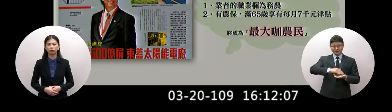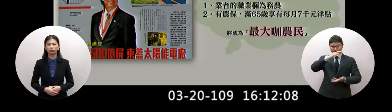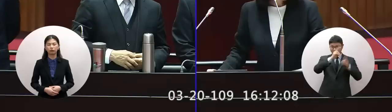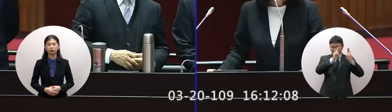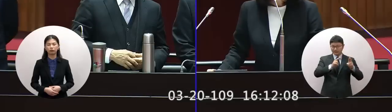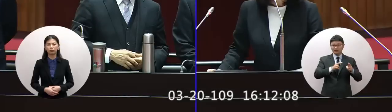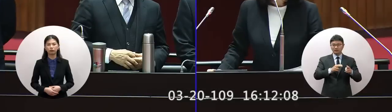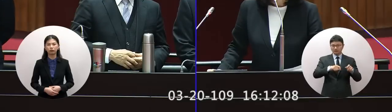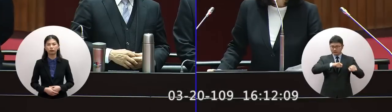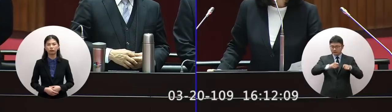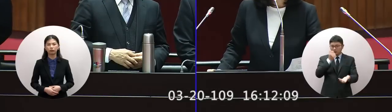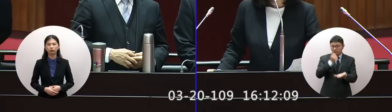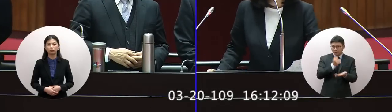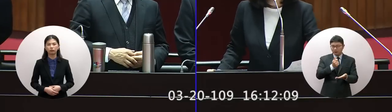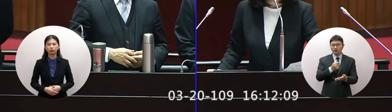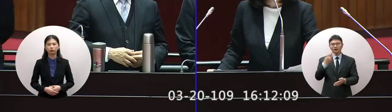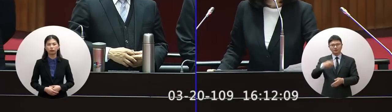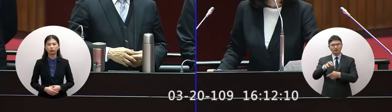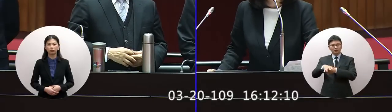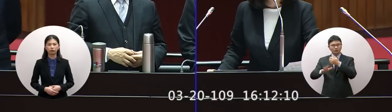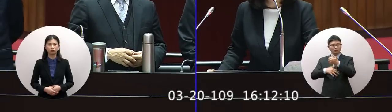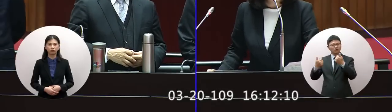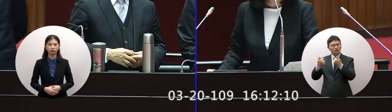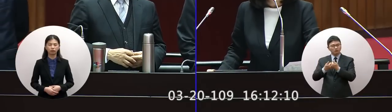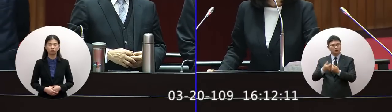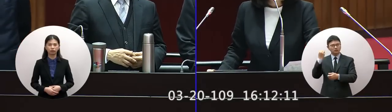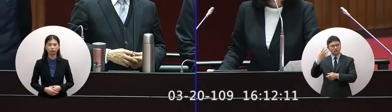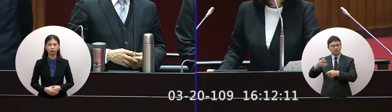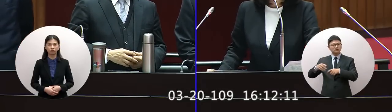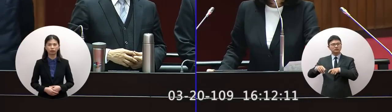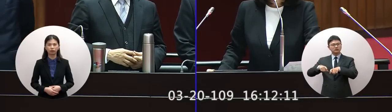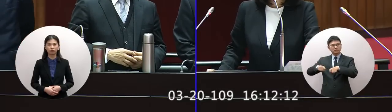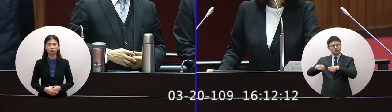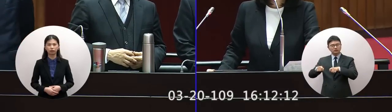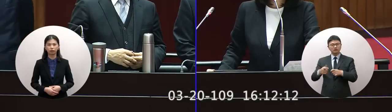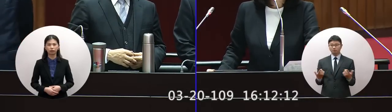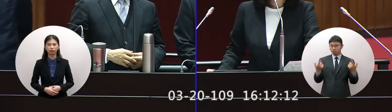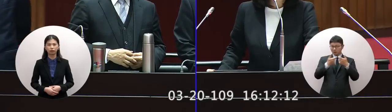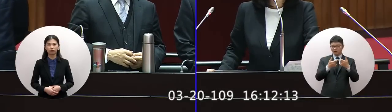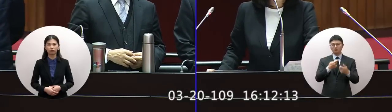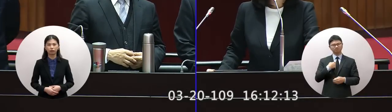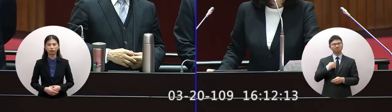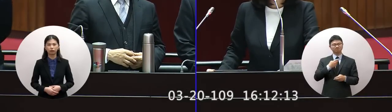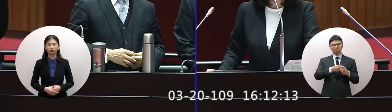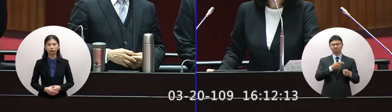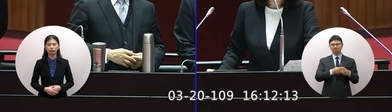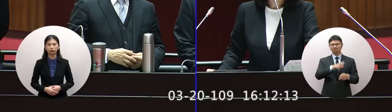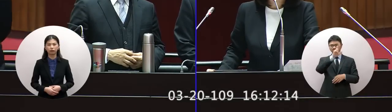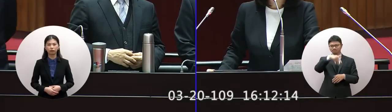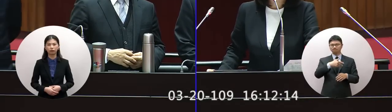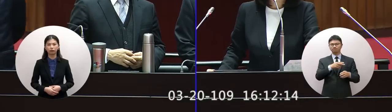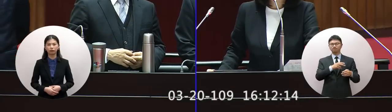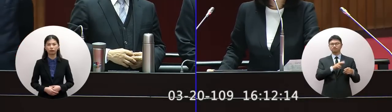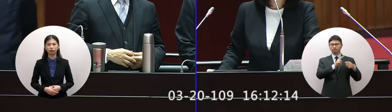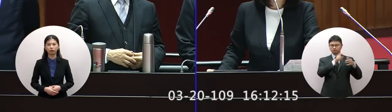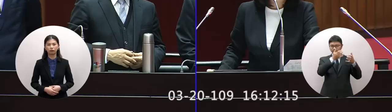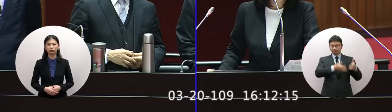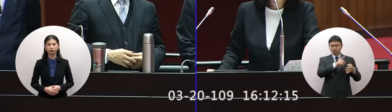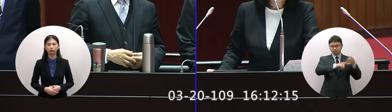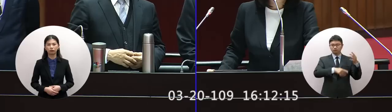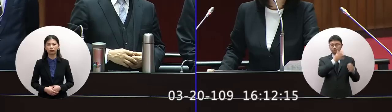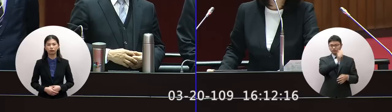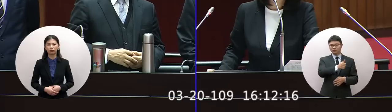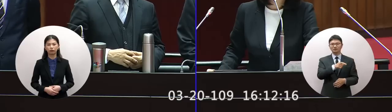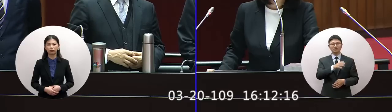真，又依据农委会新修正的办法，我想刘德英董事长他会是台湾最